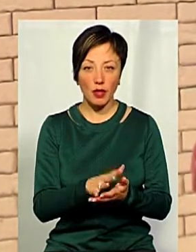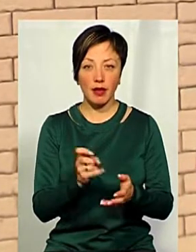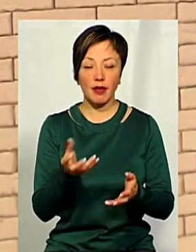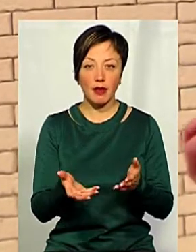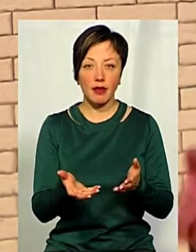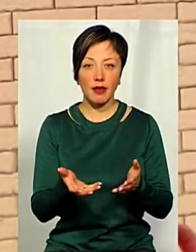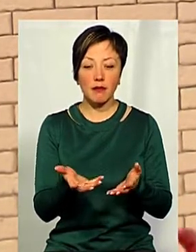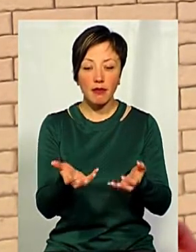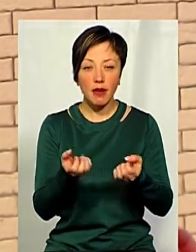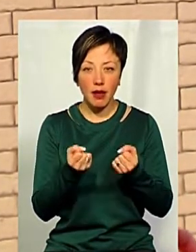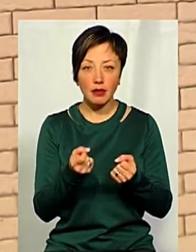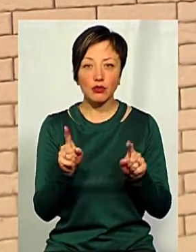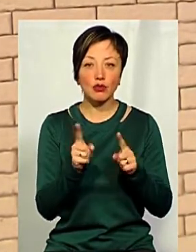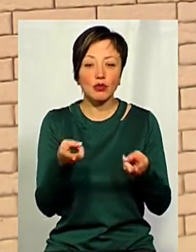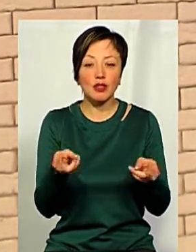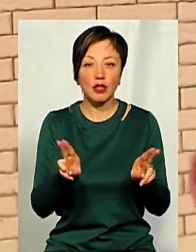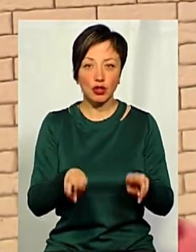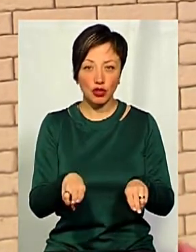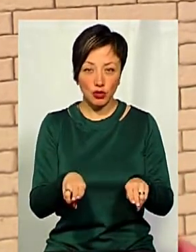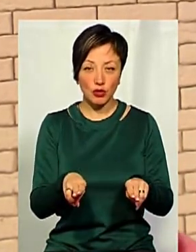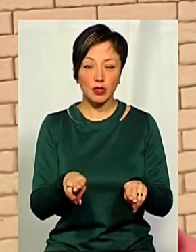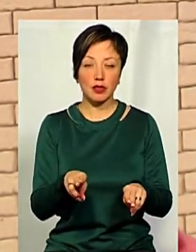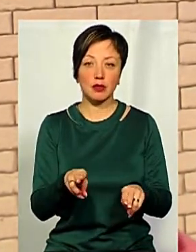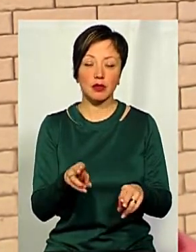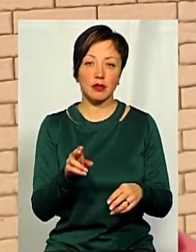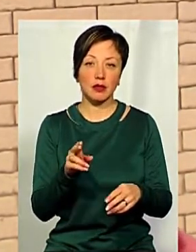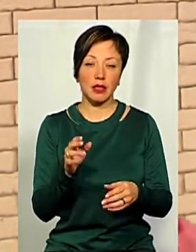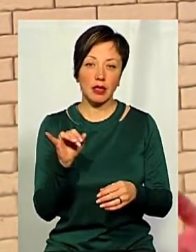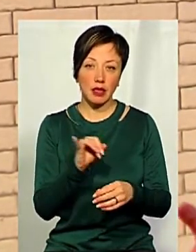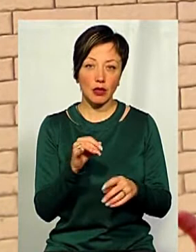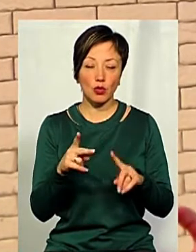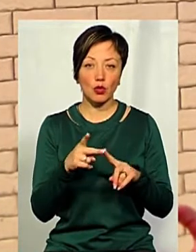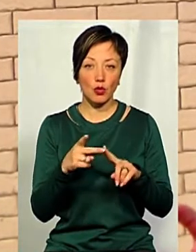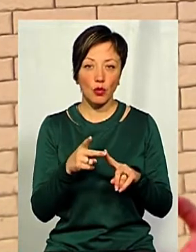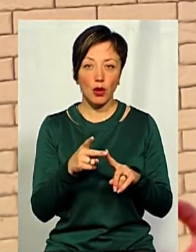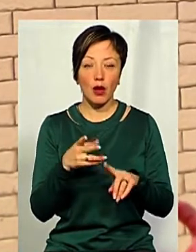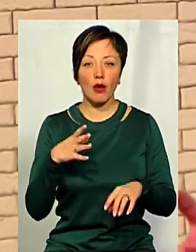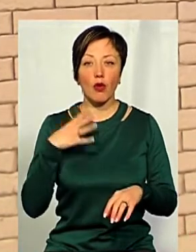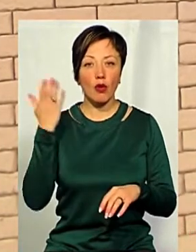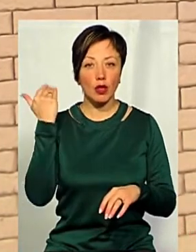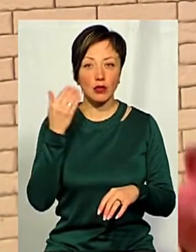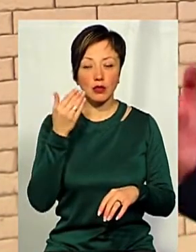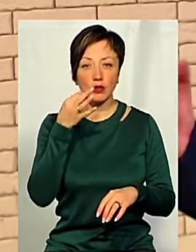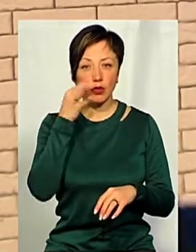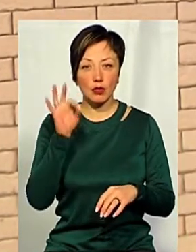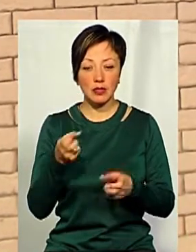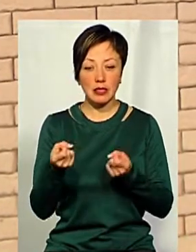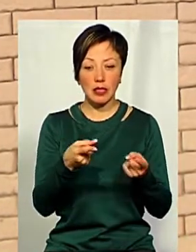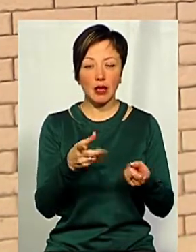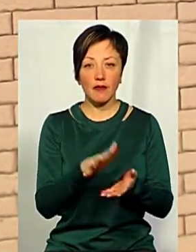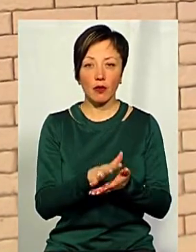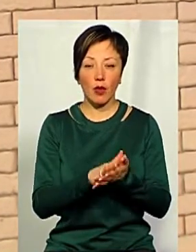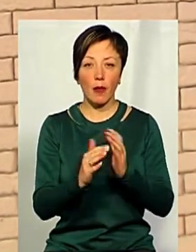них ресурси цінні. І друге, тому що колишня практика скидання відходів